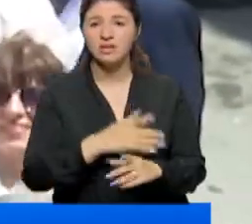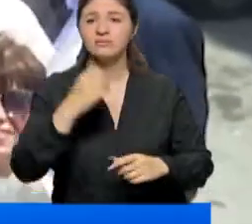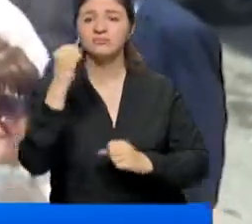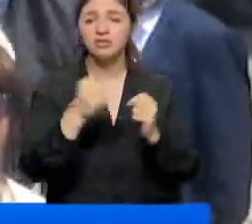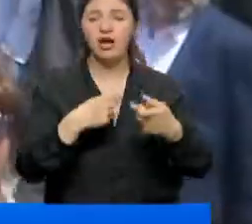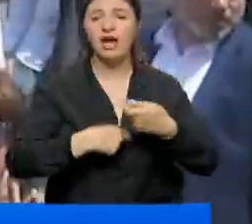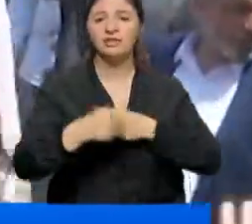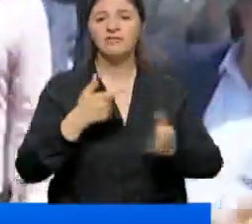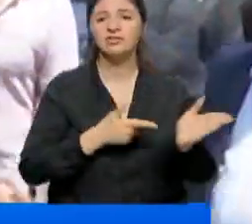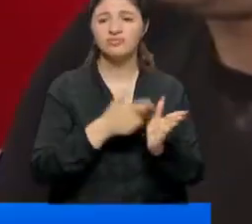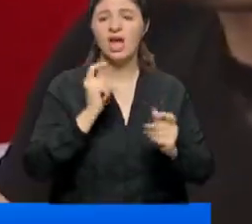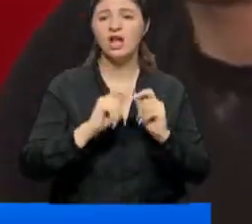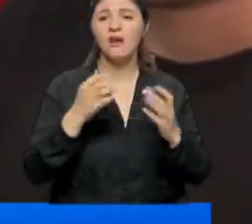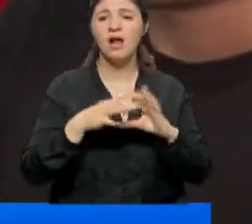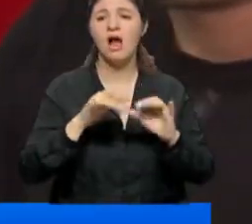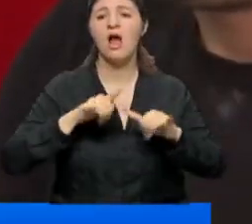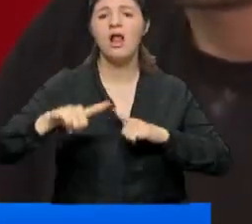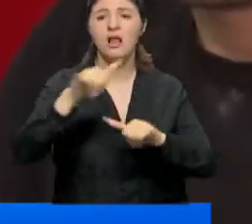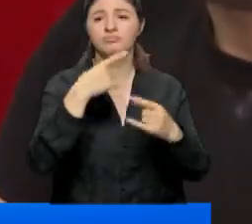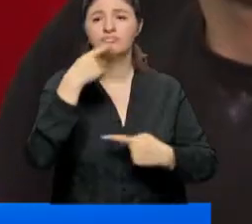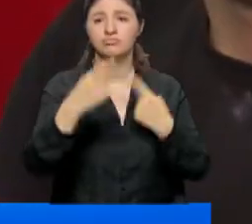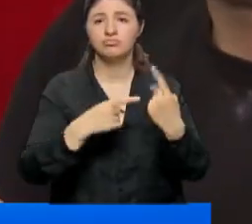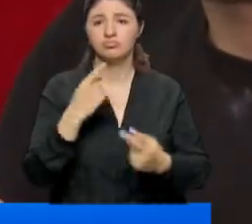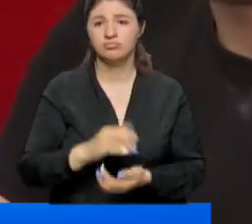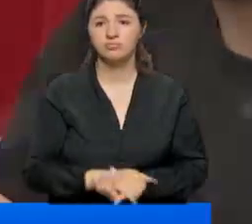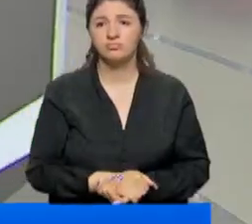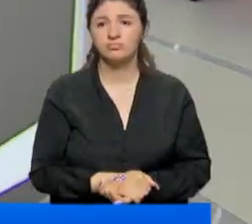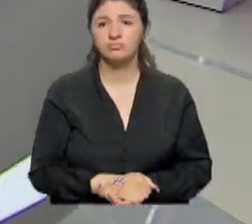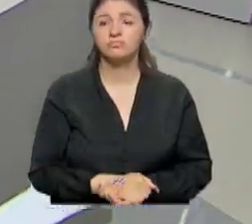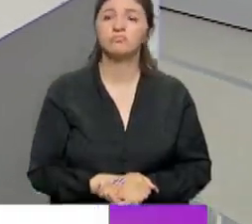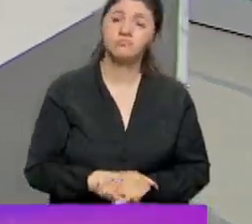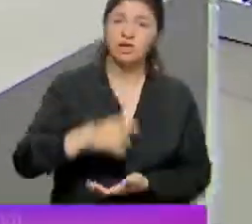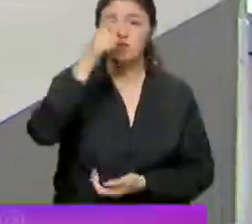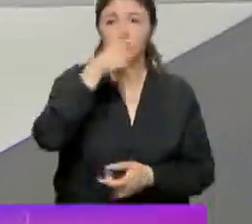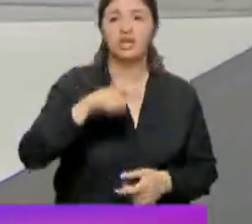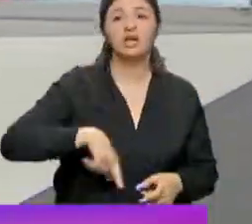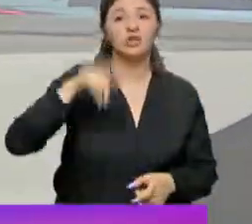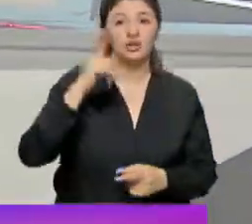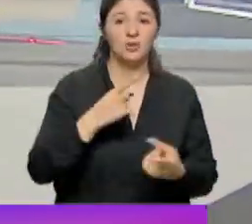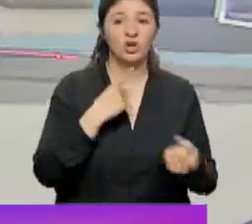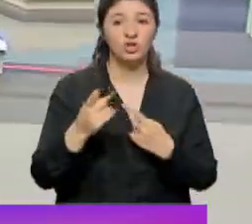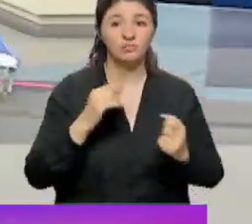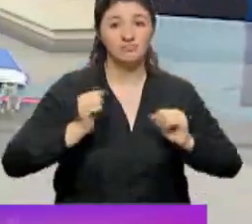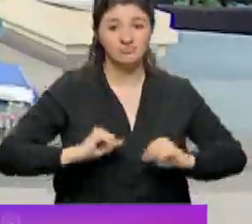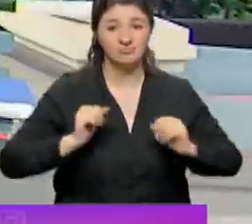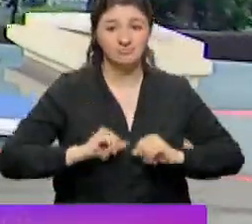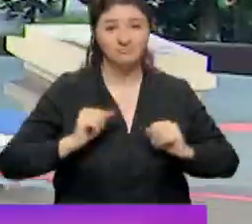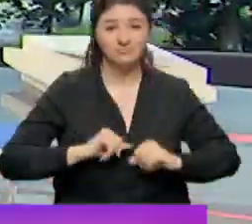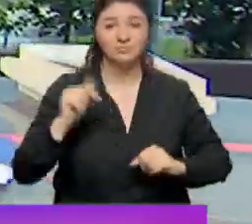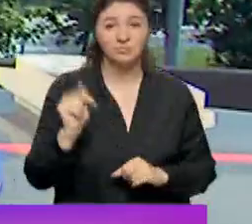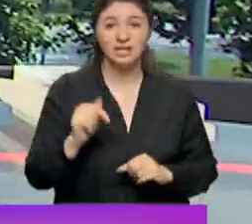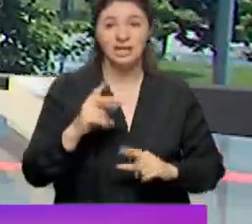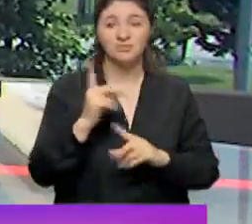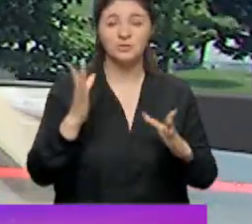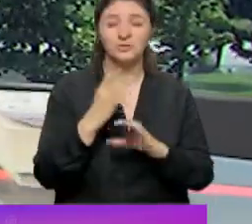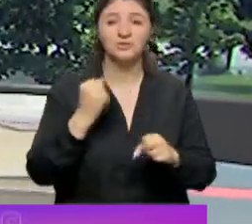sanayici esnaf Çiftçi ekonomiye dair aynı cümleleri kuruyordu Türkiye'nin gündemini konuşmaya gayret ediyoruz